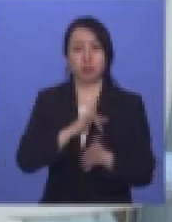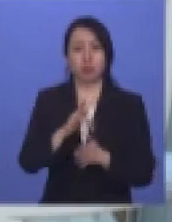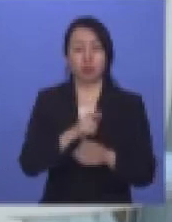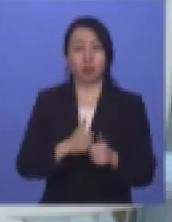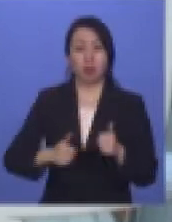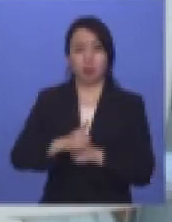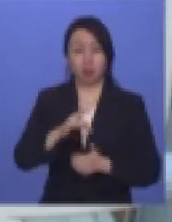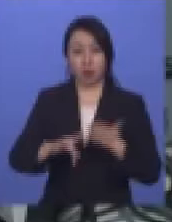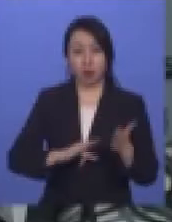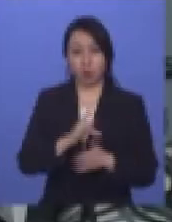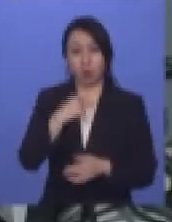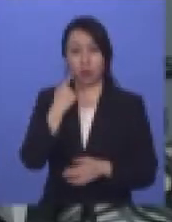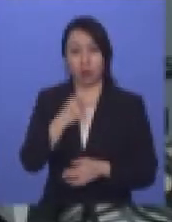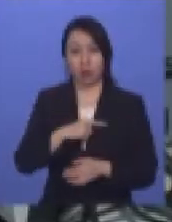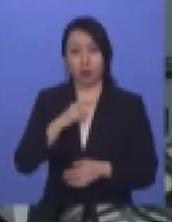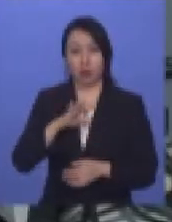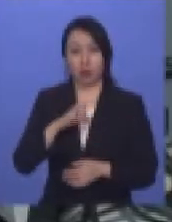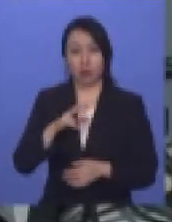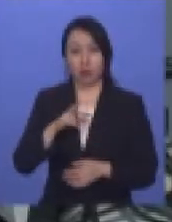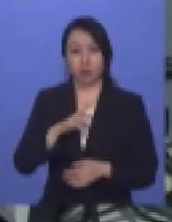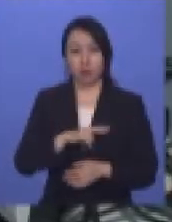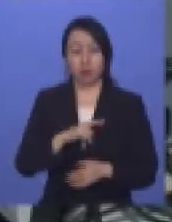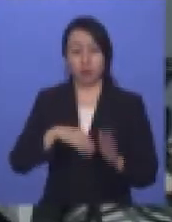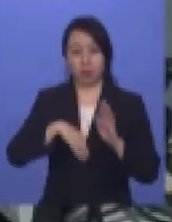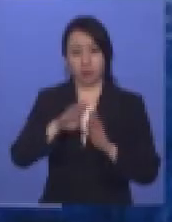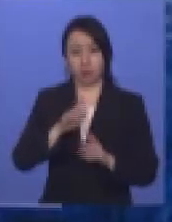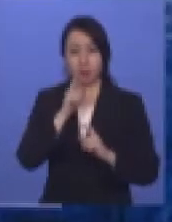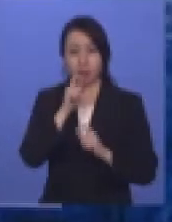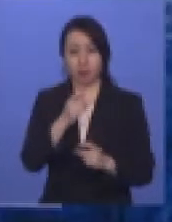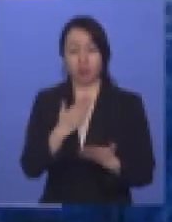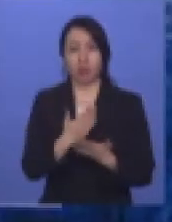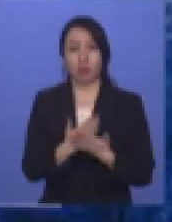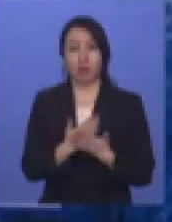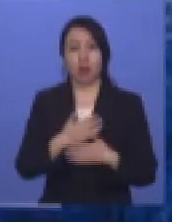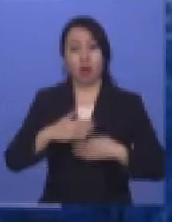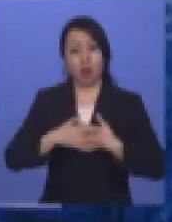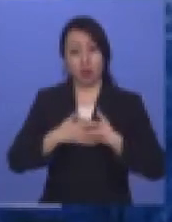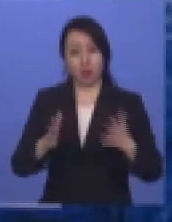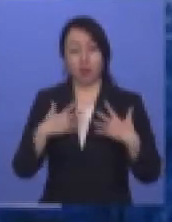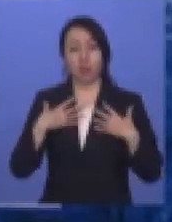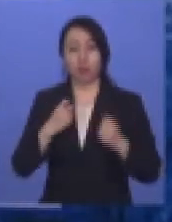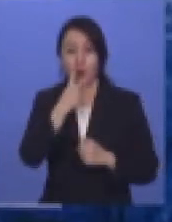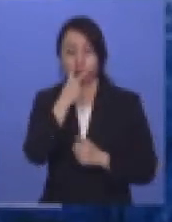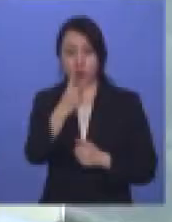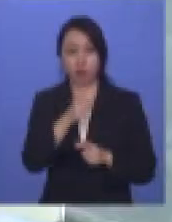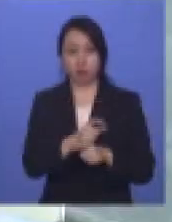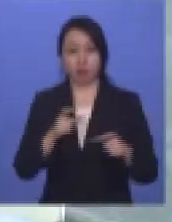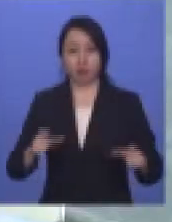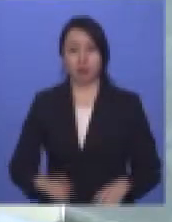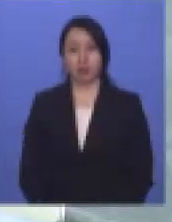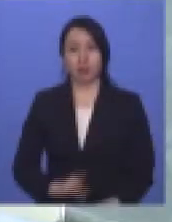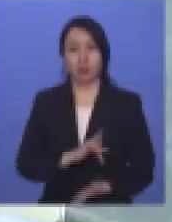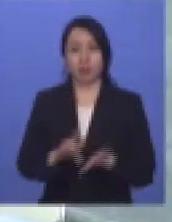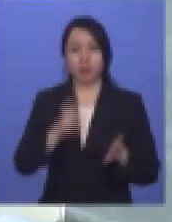лидер года. Однако, как отмечает Олеся Леонтьева, наивысшей наградой для них является открытый и здоровый взор пациентов. Центр